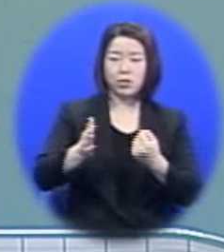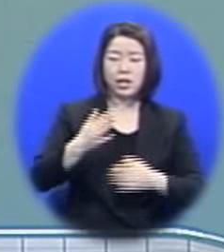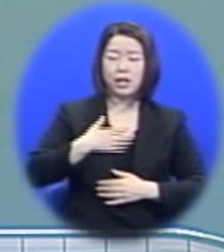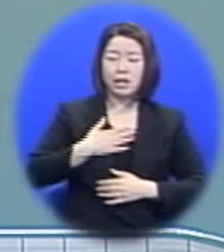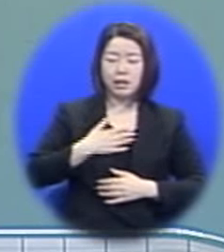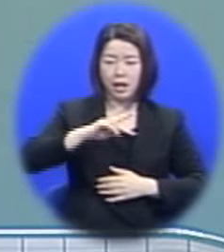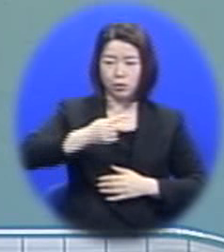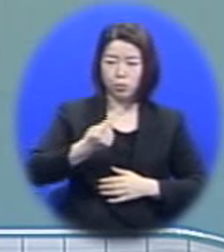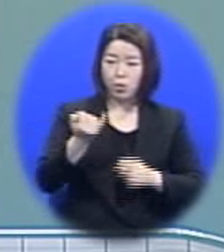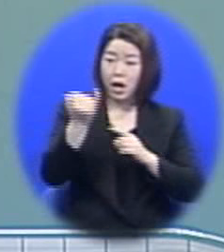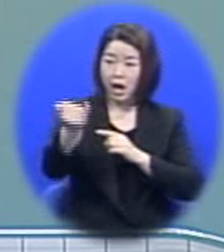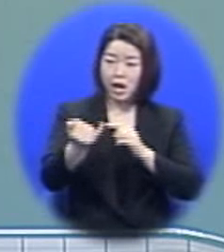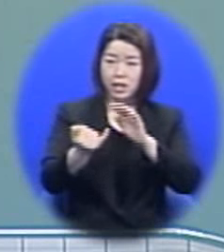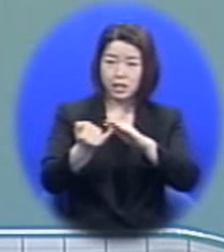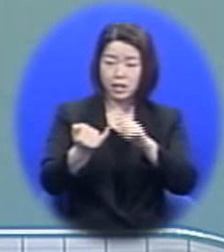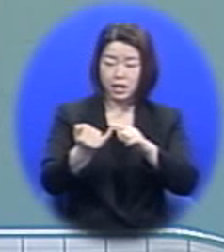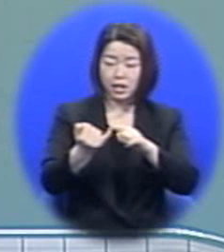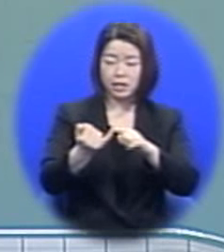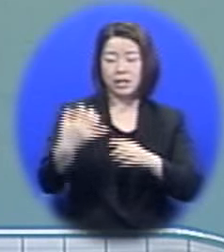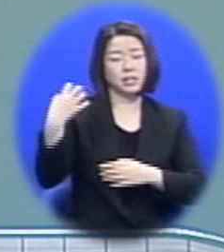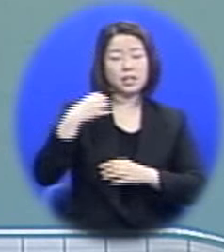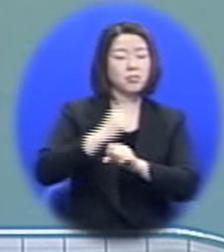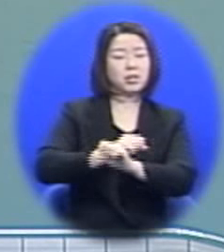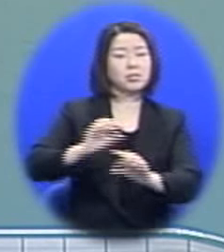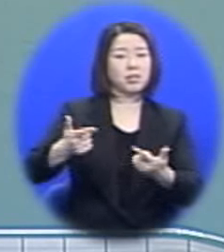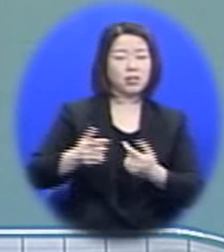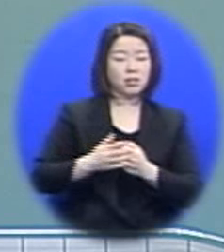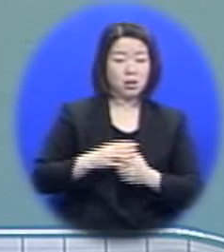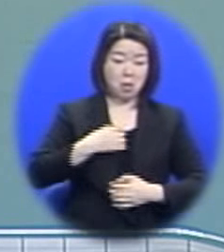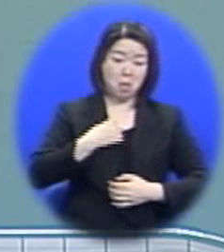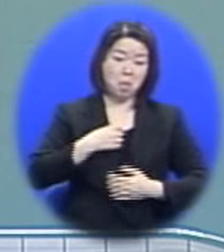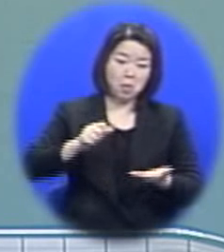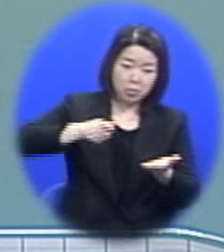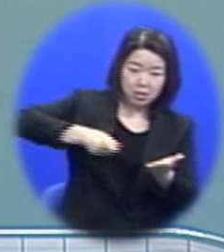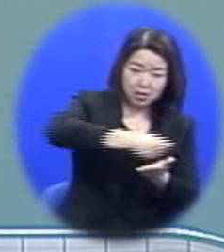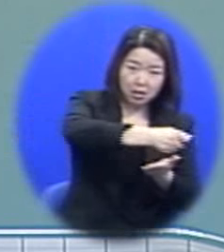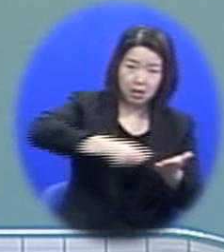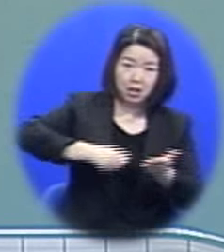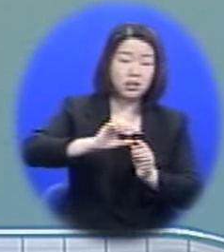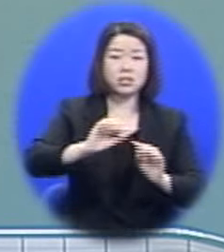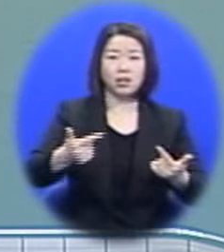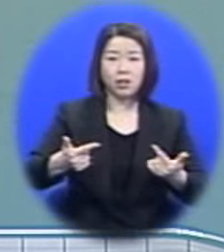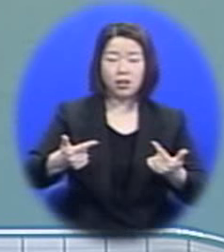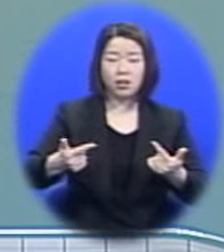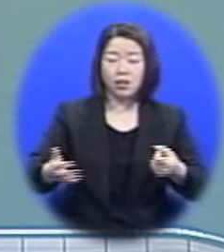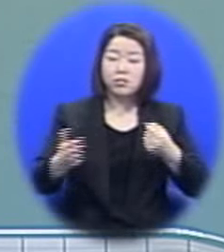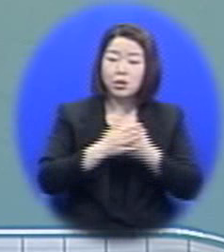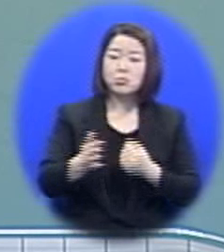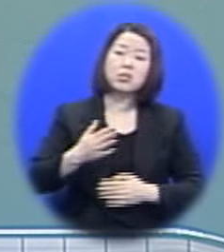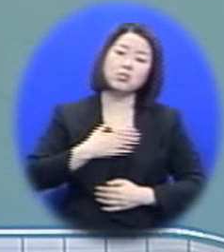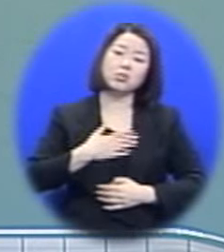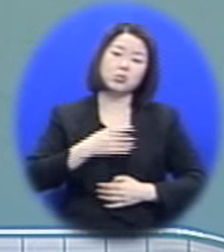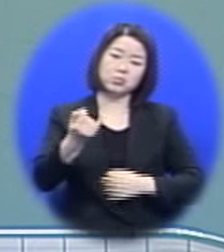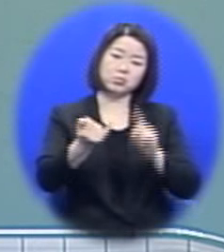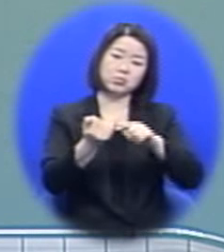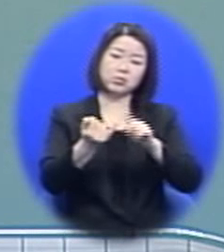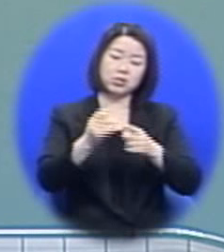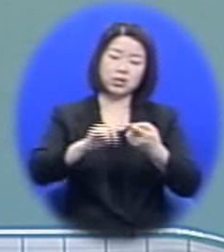져 주지 않 와이사스도 안 다해 주는데 나도 책임 감당하지